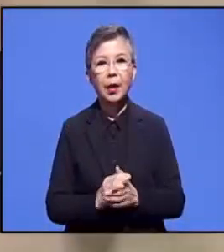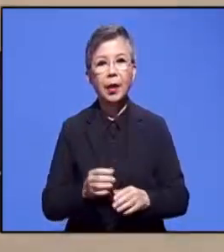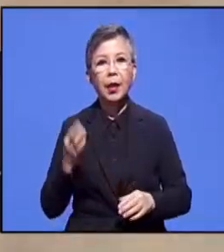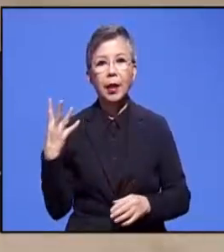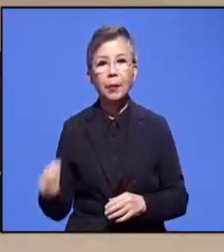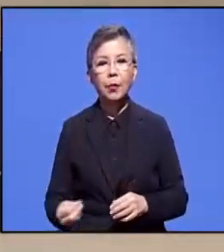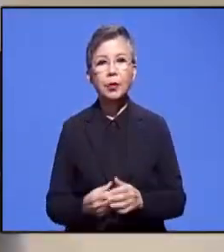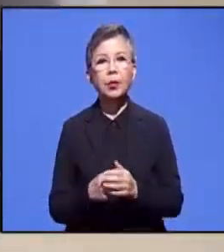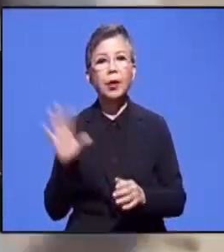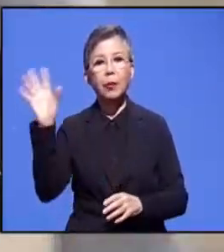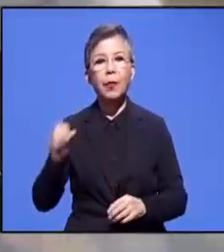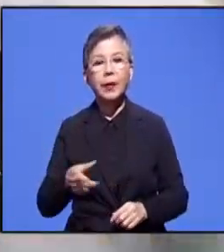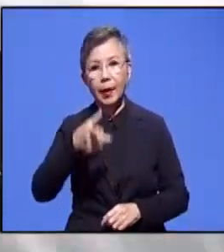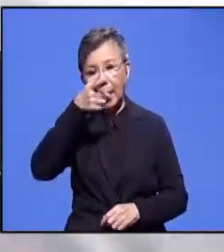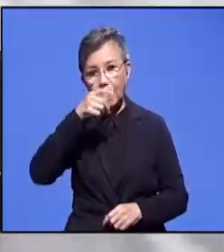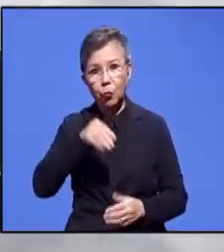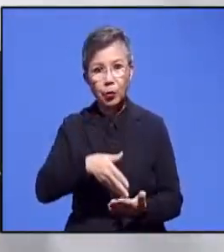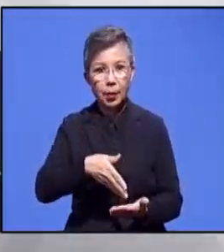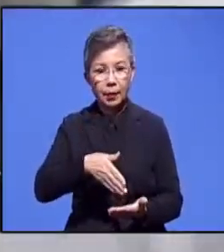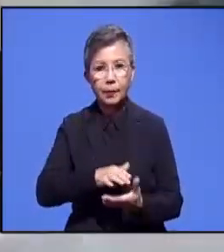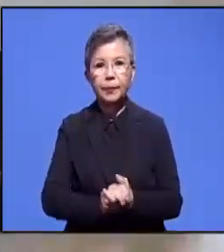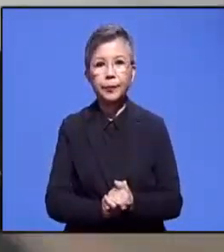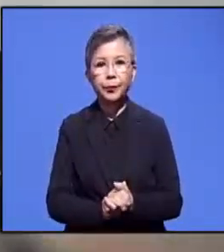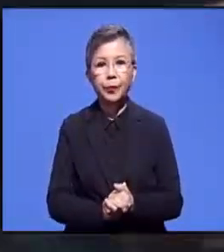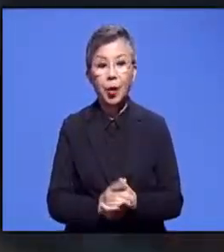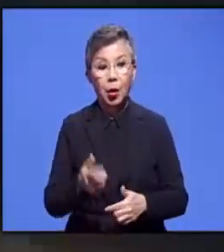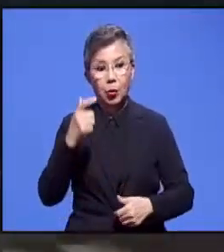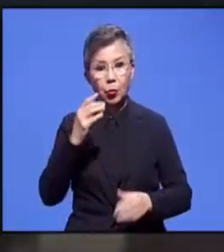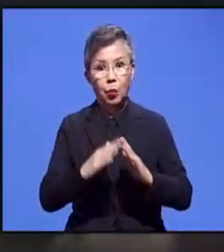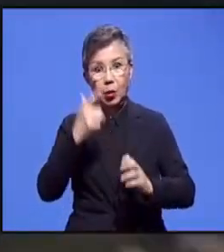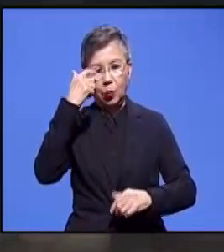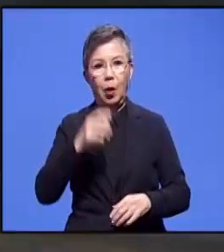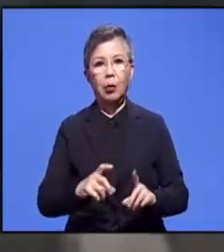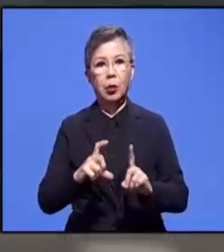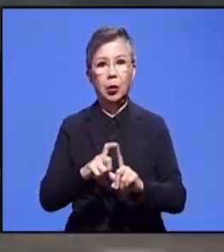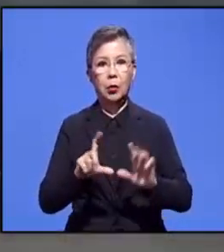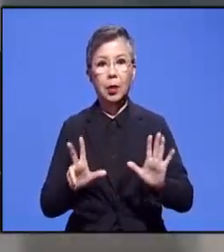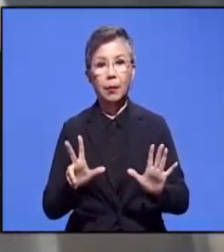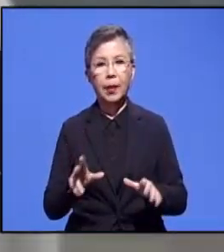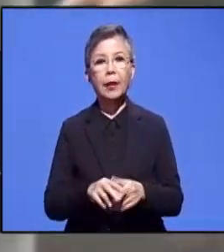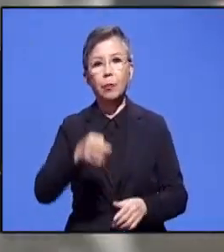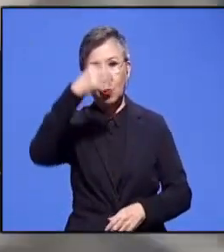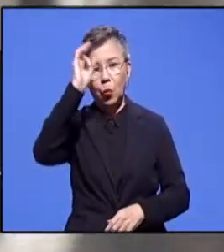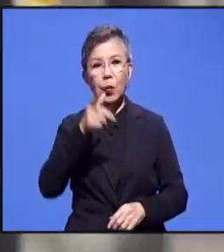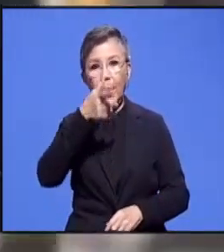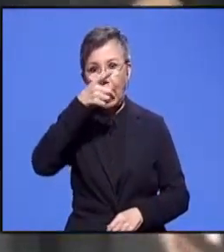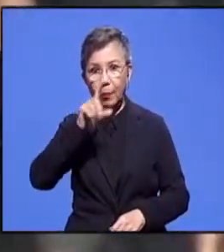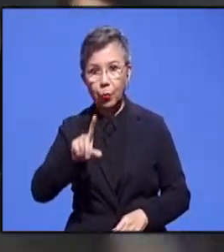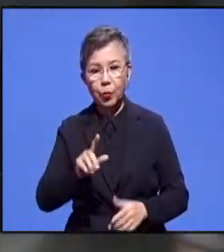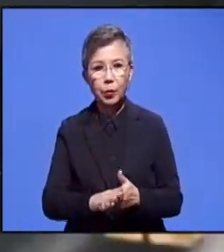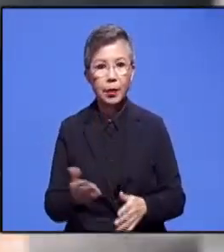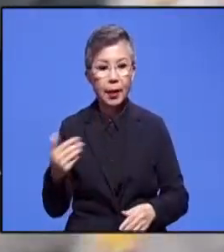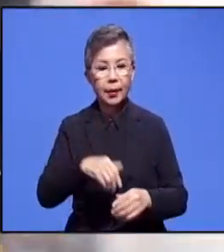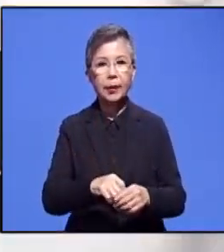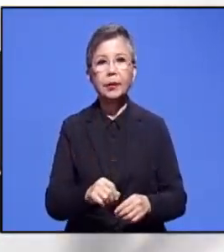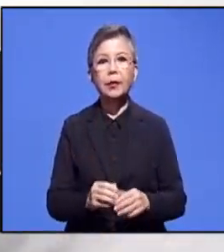sribawono Kabupaten Lampung Tengah kediaman pelaku akhirnya terungkap Densus 88 bersama Polda Lampung mendatangi Kampung berjarak